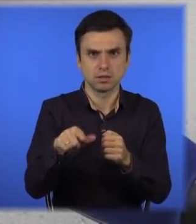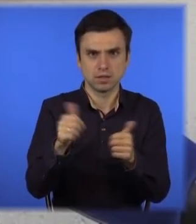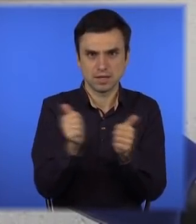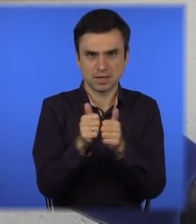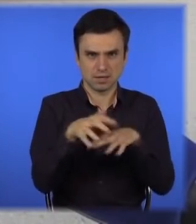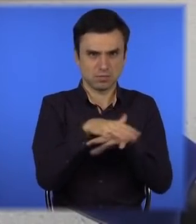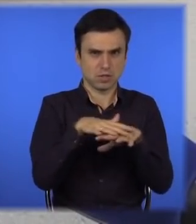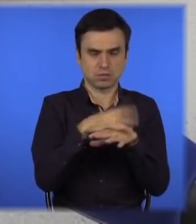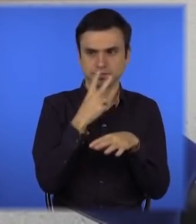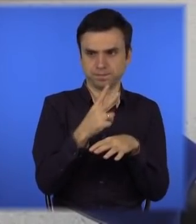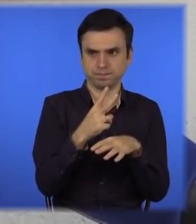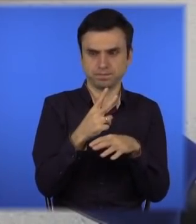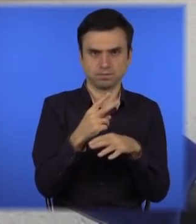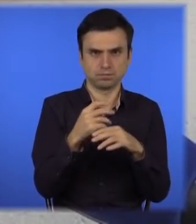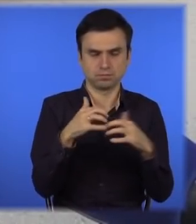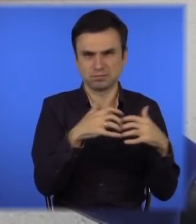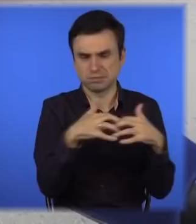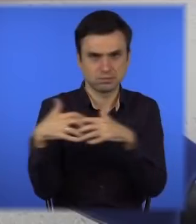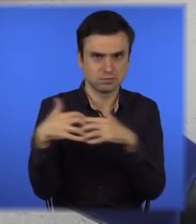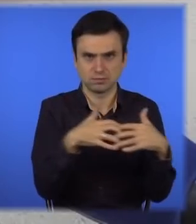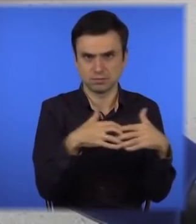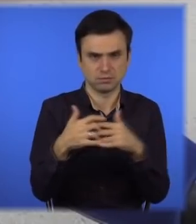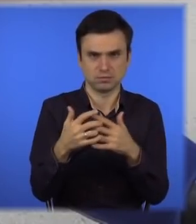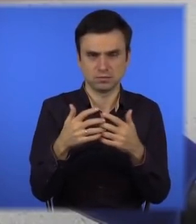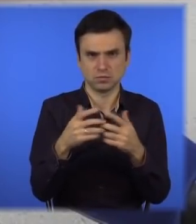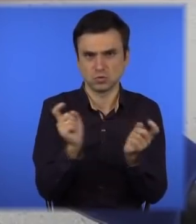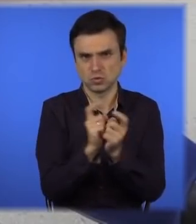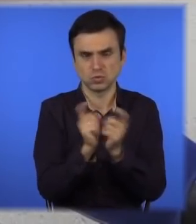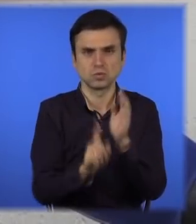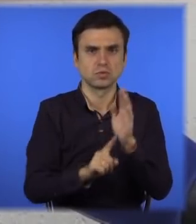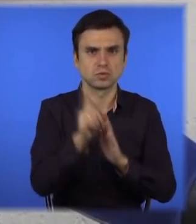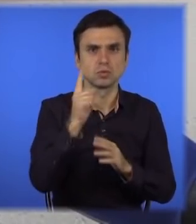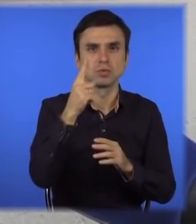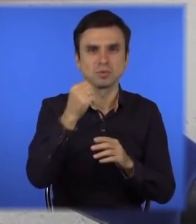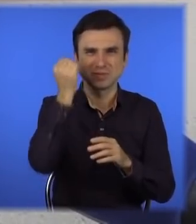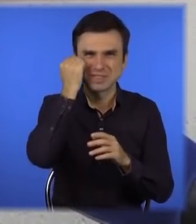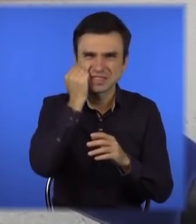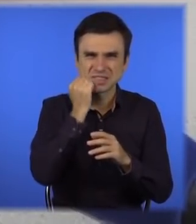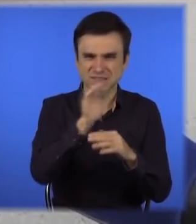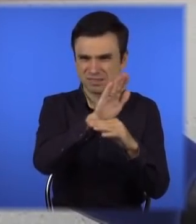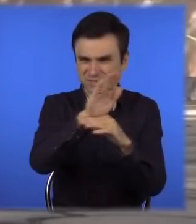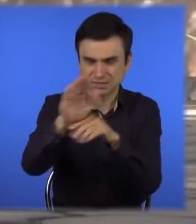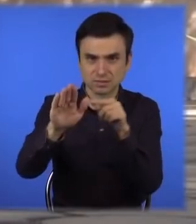вузлами комерційного обліку теплової енергії на виконання вимог закону України.